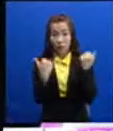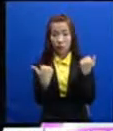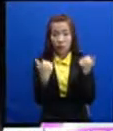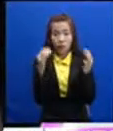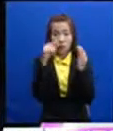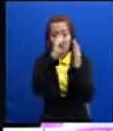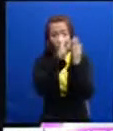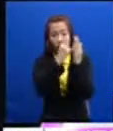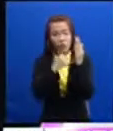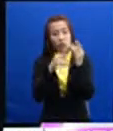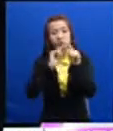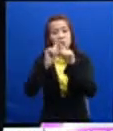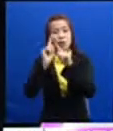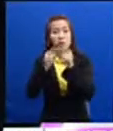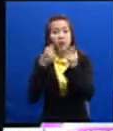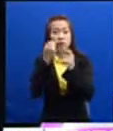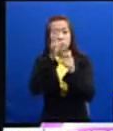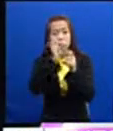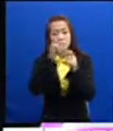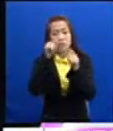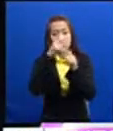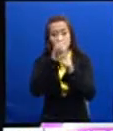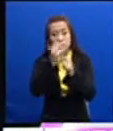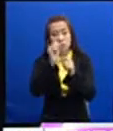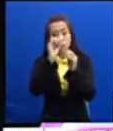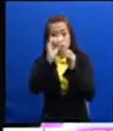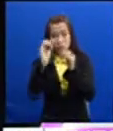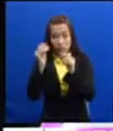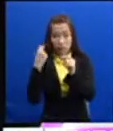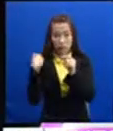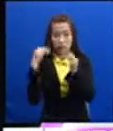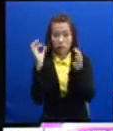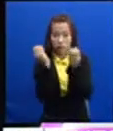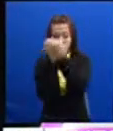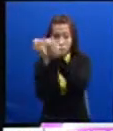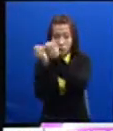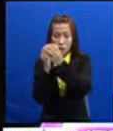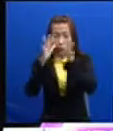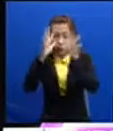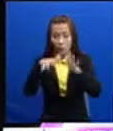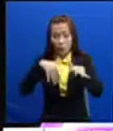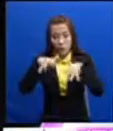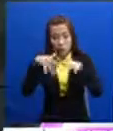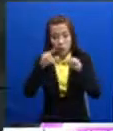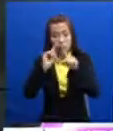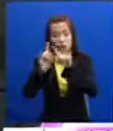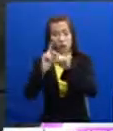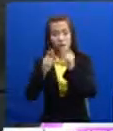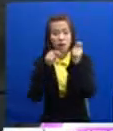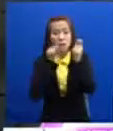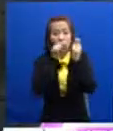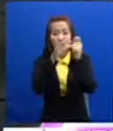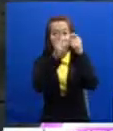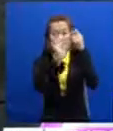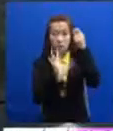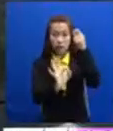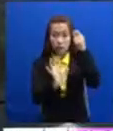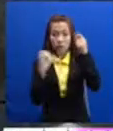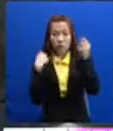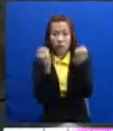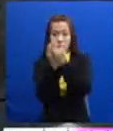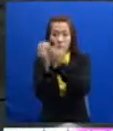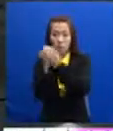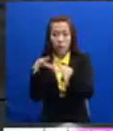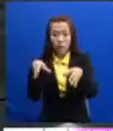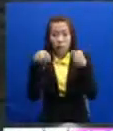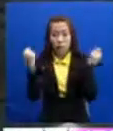อยู่ที่ 7ถึง 14องศาเซลเซียสทำให้ชาวจังหวัดอุตรดิตถ์ได้รับผลกระทบทั้ง 9อำเภอและยังขาดแคลนเครื่องนุ่งห่มกันหนาว